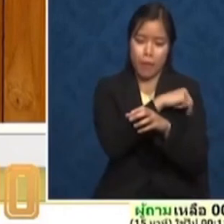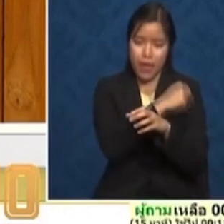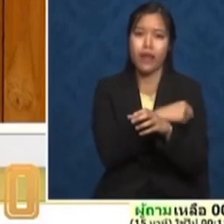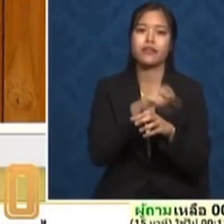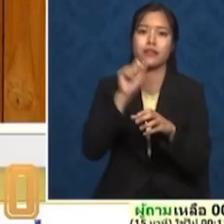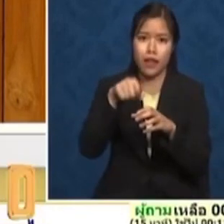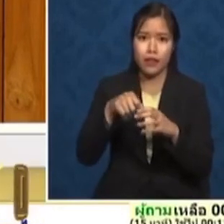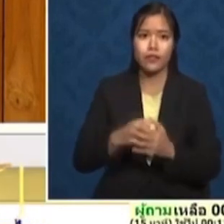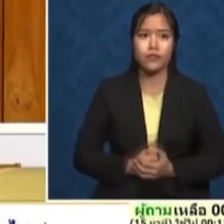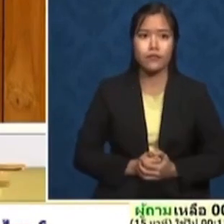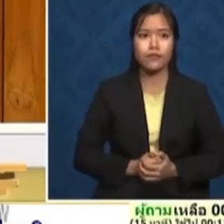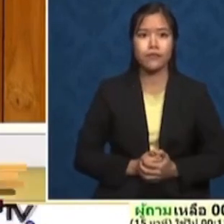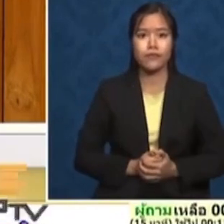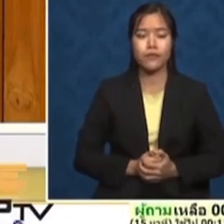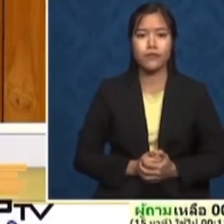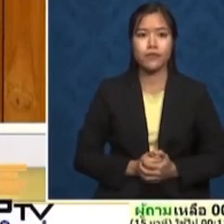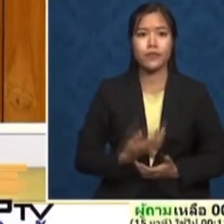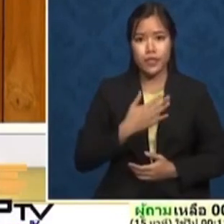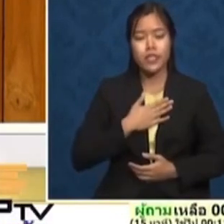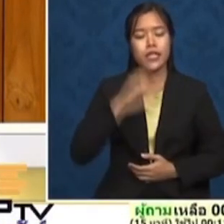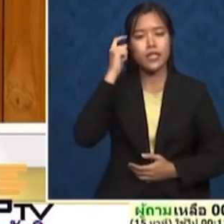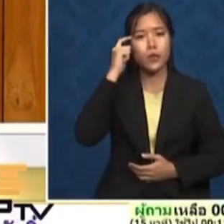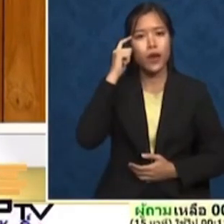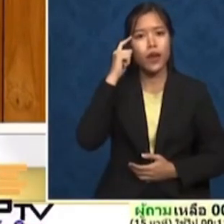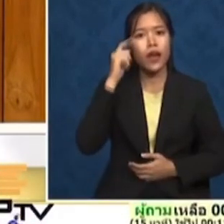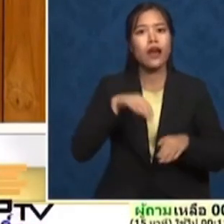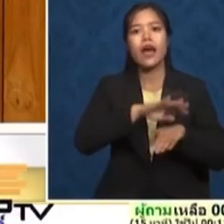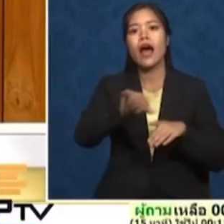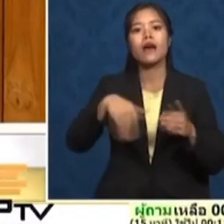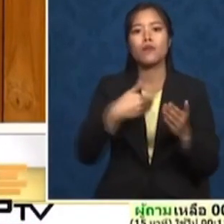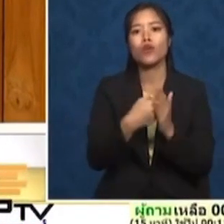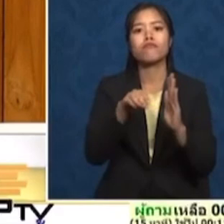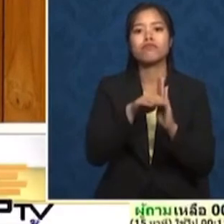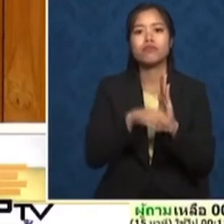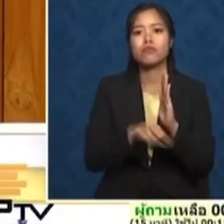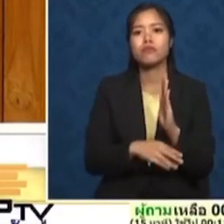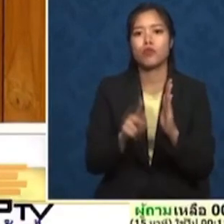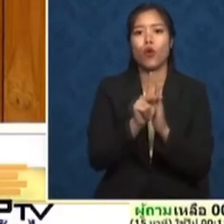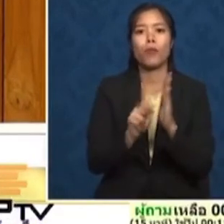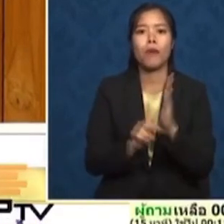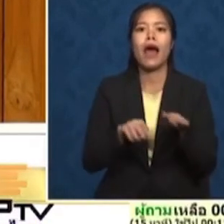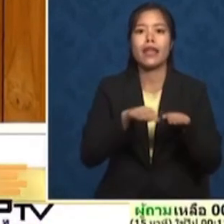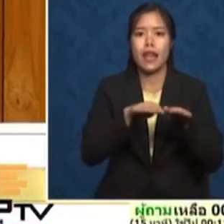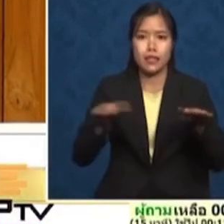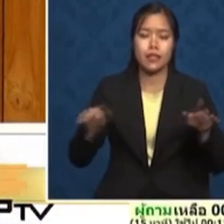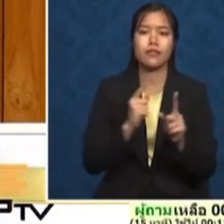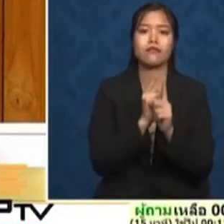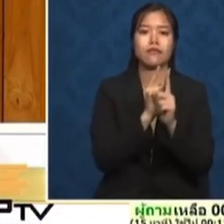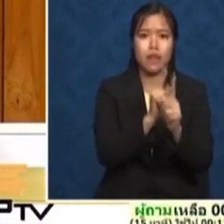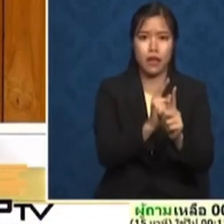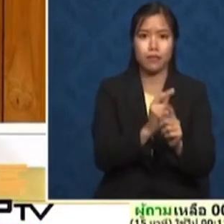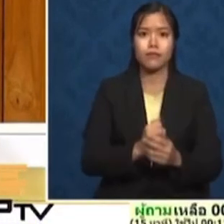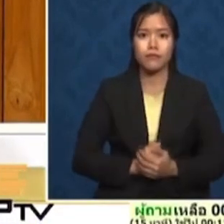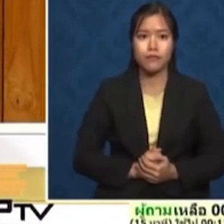ก็ผมผมคิดว่าทุกอย่างก็เป็นไปตามกฎหมายหลักเกณฑ์ทั้งหมดนะก็ผมผมคิด